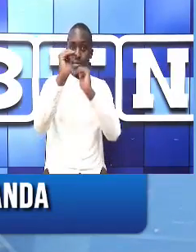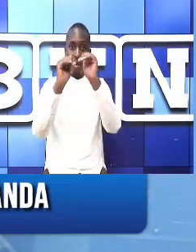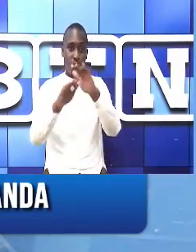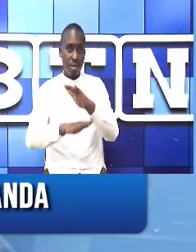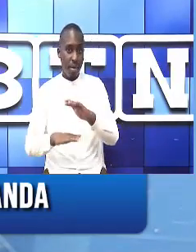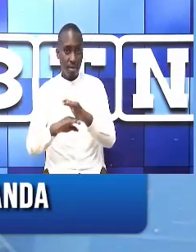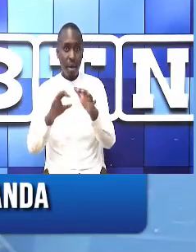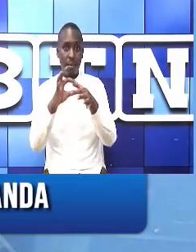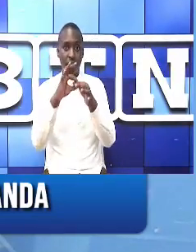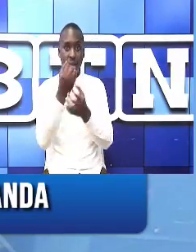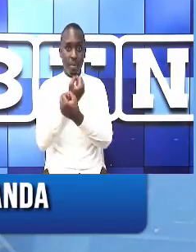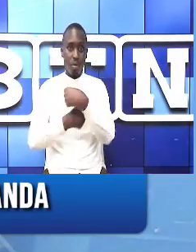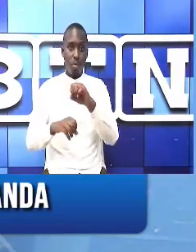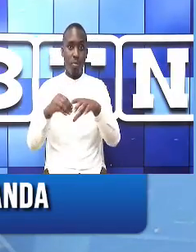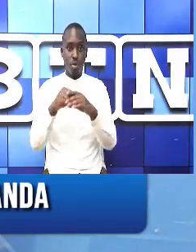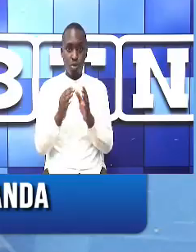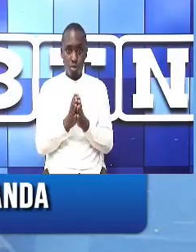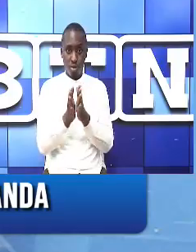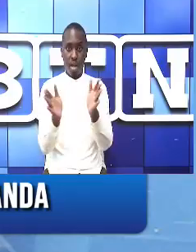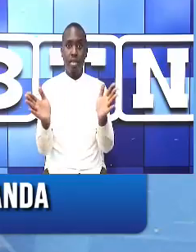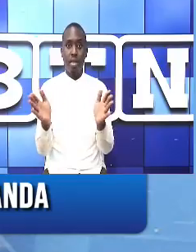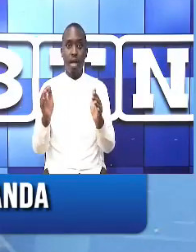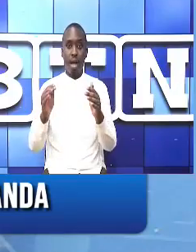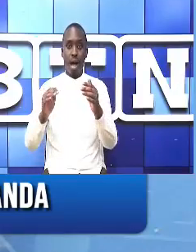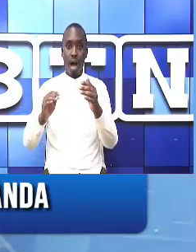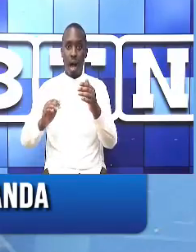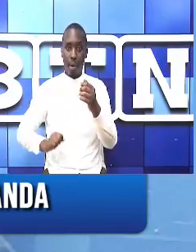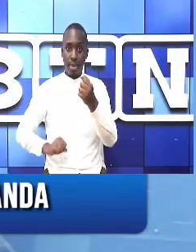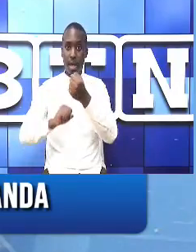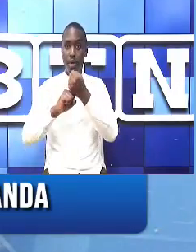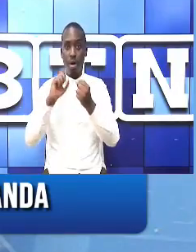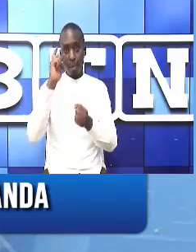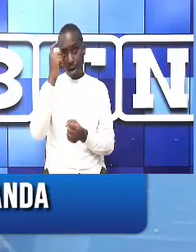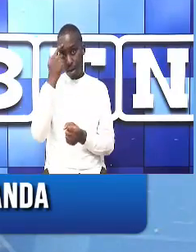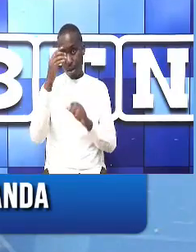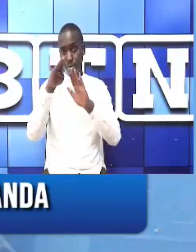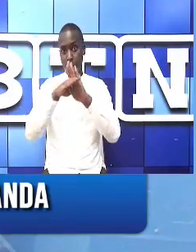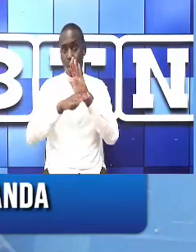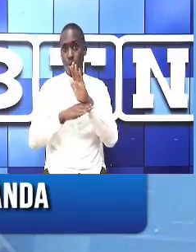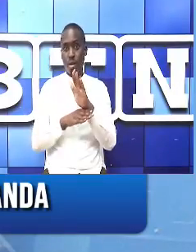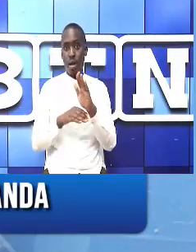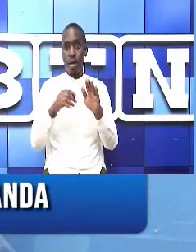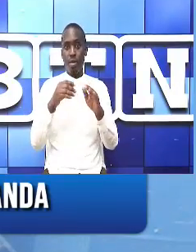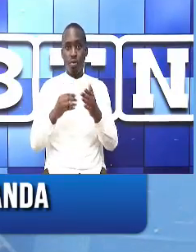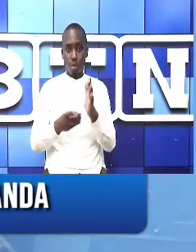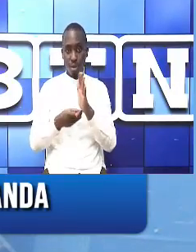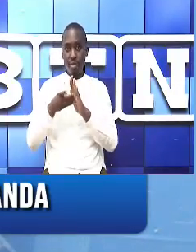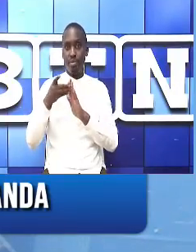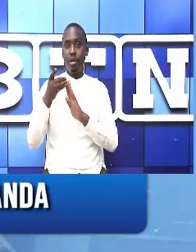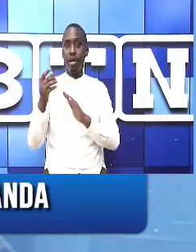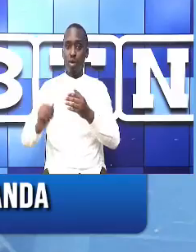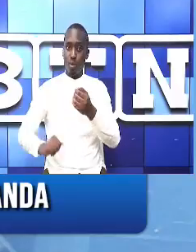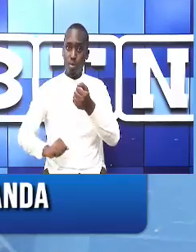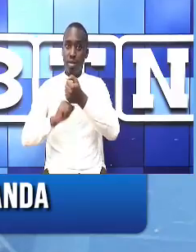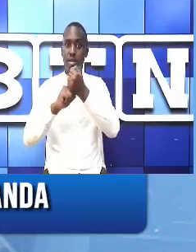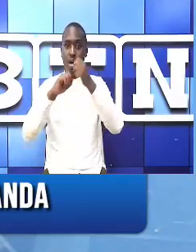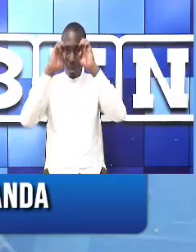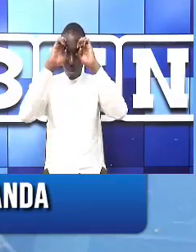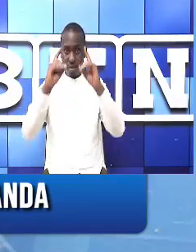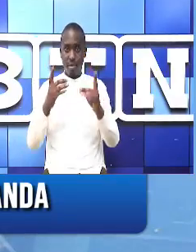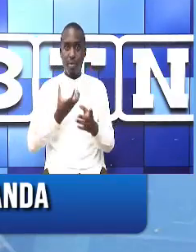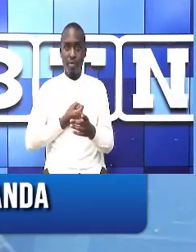hari abafatanyabikorwa muri rusange abaterankunga ba leta muri gahunda zo guteza imbere no gushyigikira uburezi